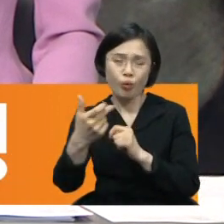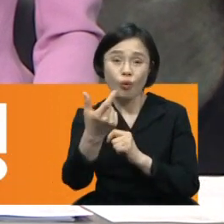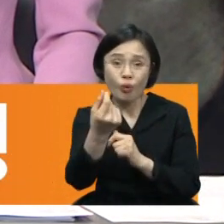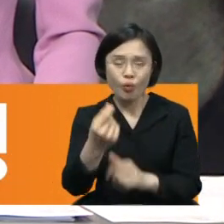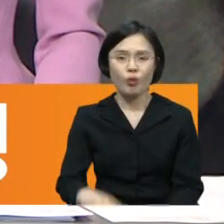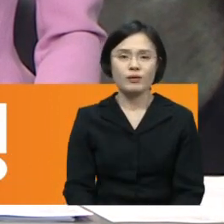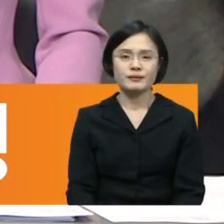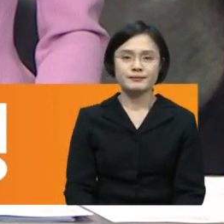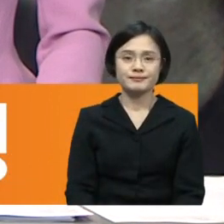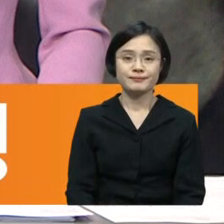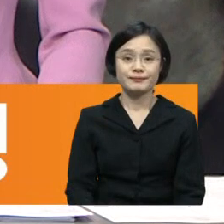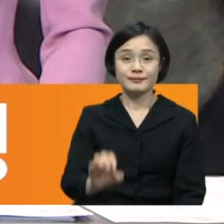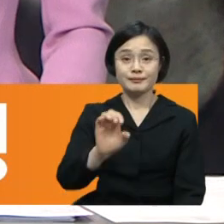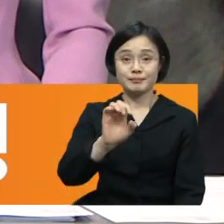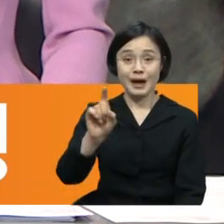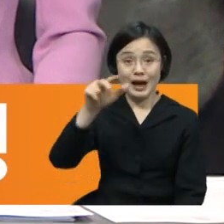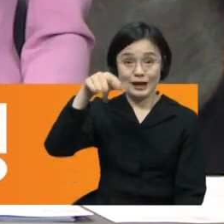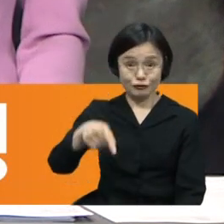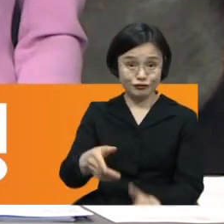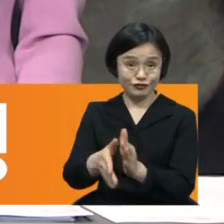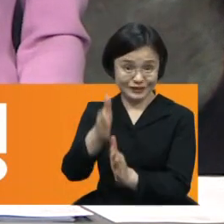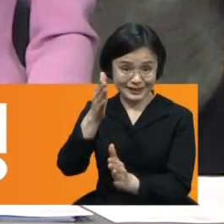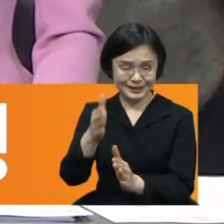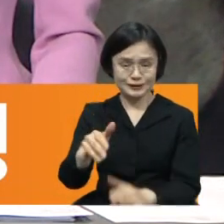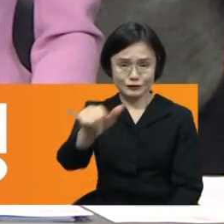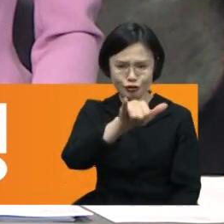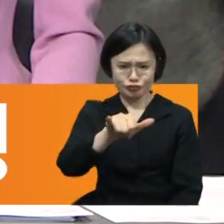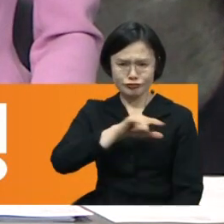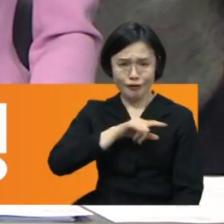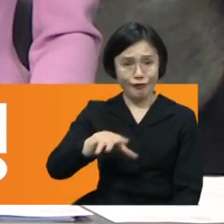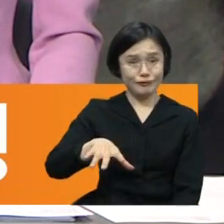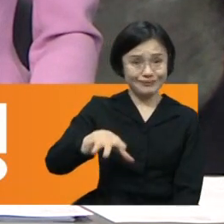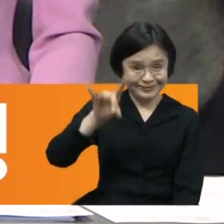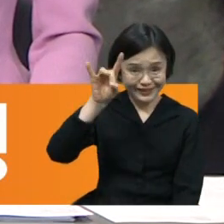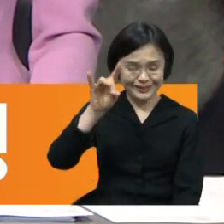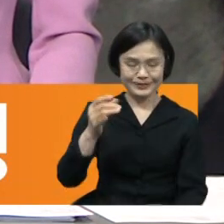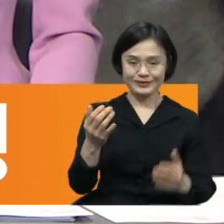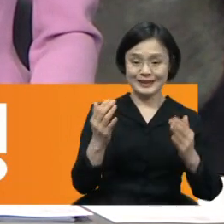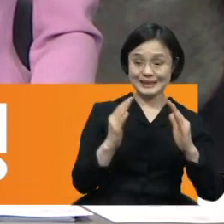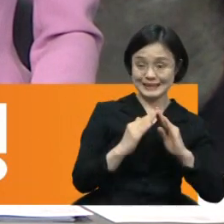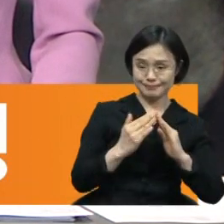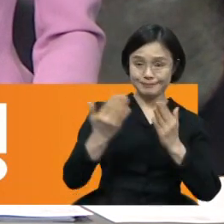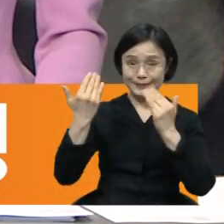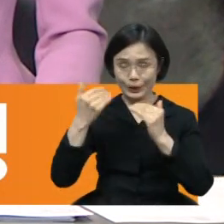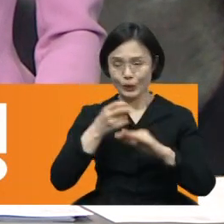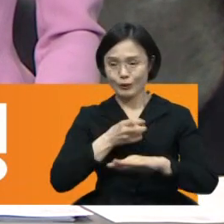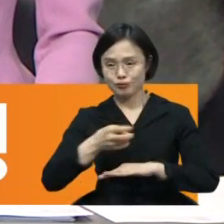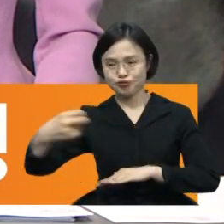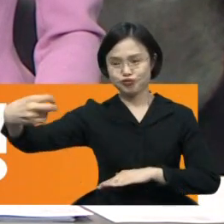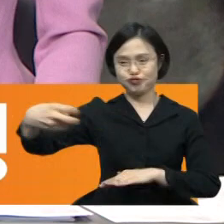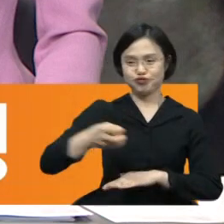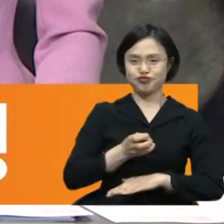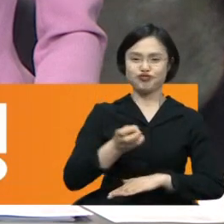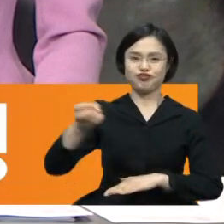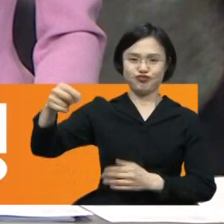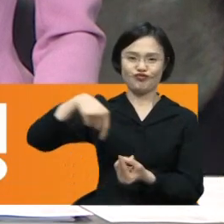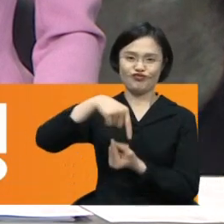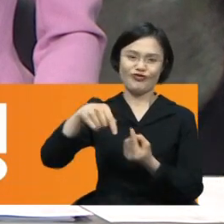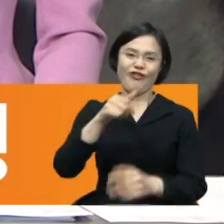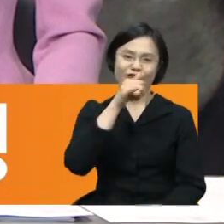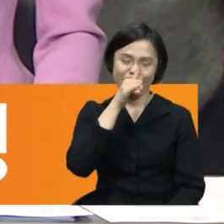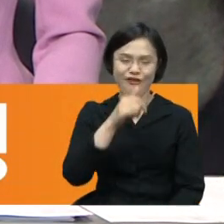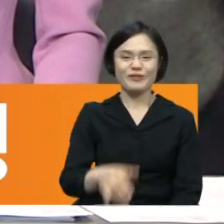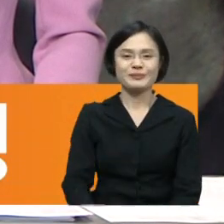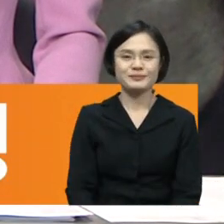통학 순환버스를 도입했습니다. 기존의 통학버스와 달리 운정신 도시에 학교와 학교를 잇는 노선으로 운행됩니다.